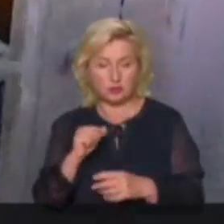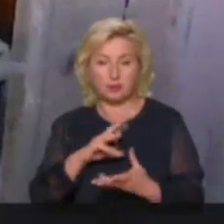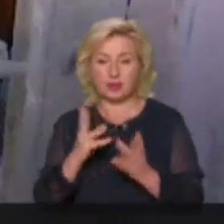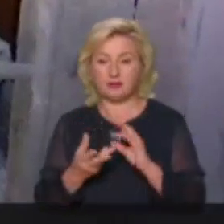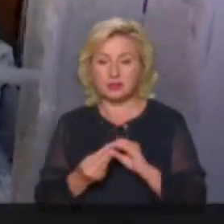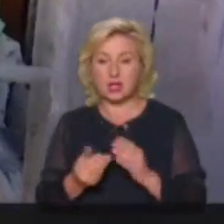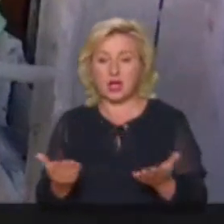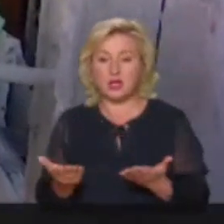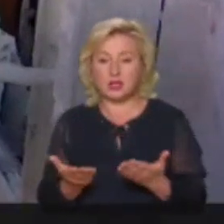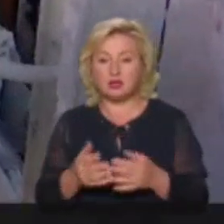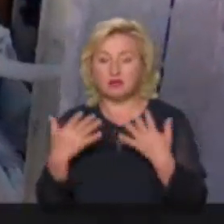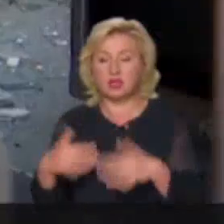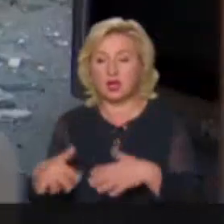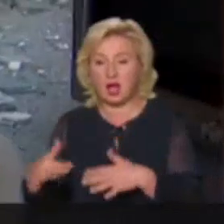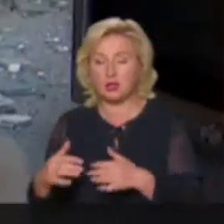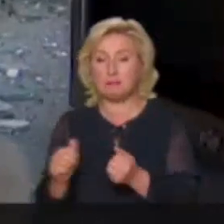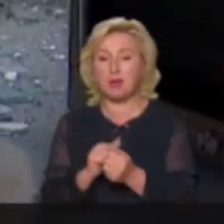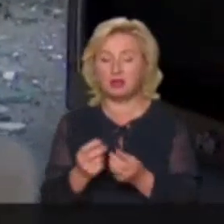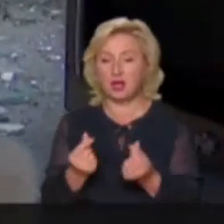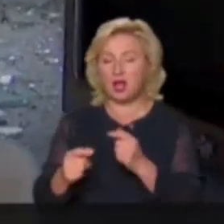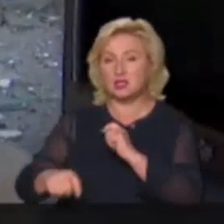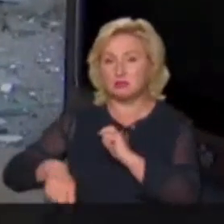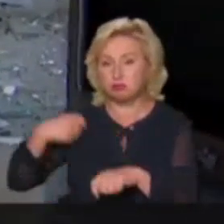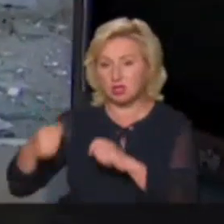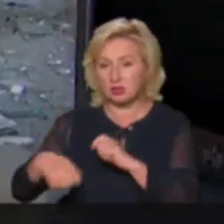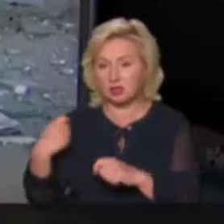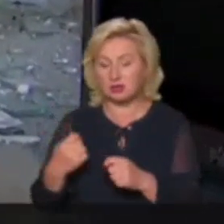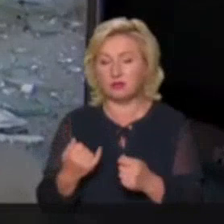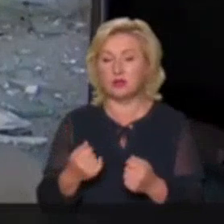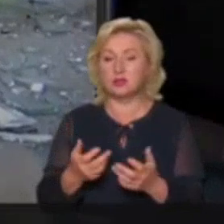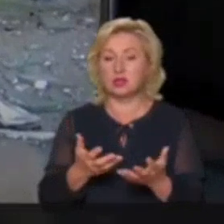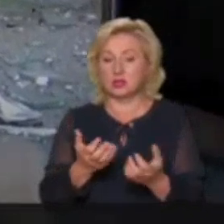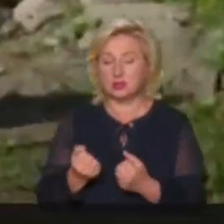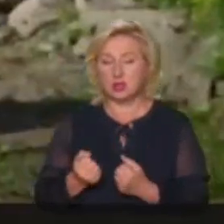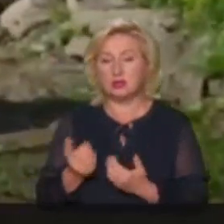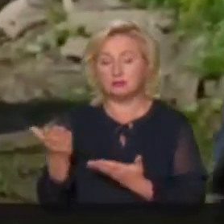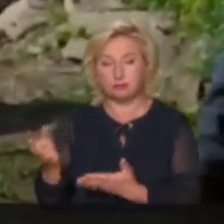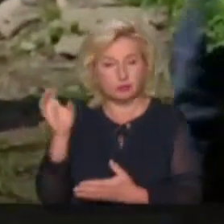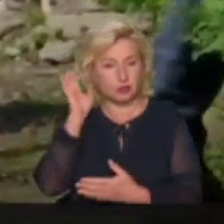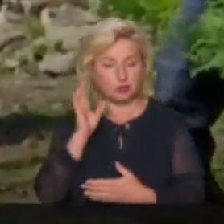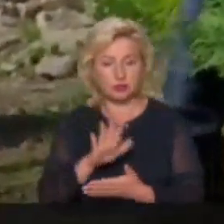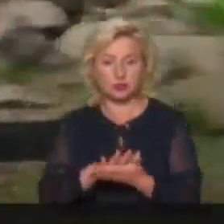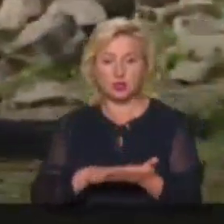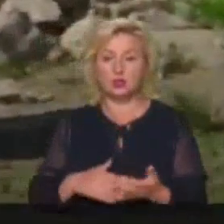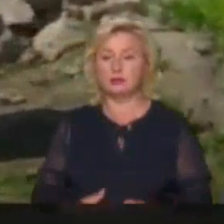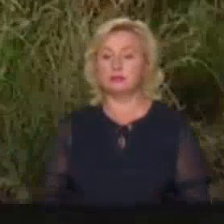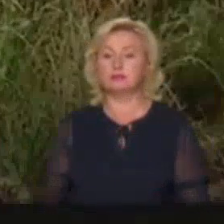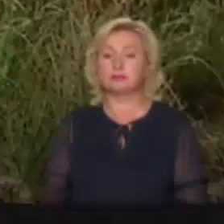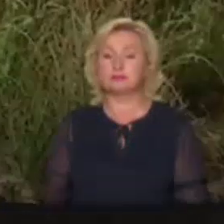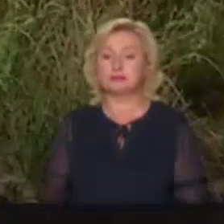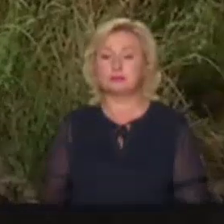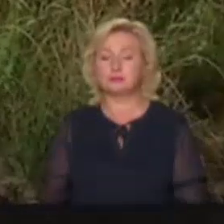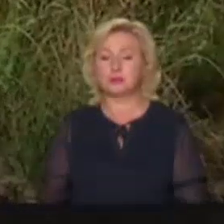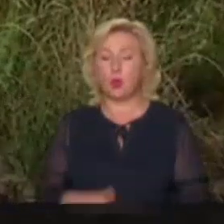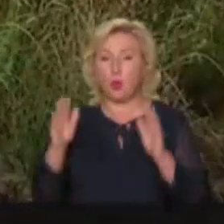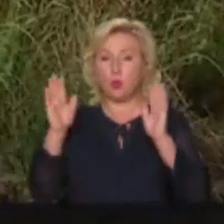яких втрат матеріальних збитків вони сьогодні зазнали. Їхню пряму мову прошу послухати далі. Впав